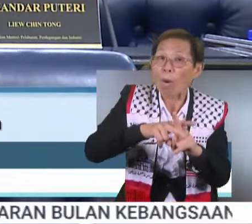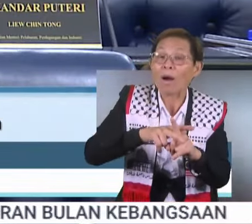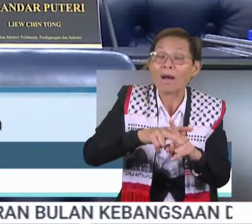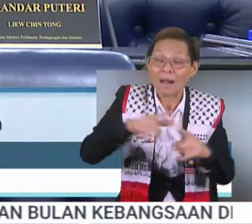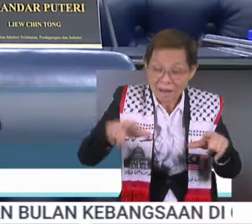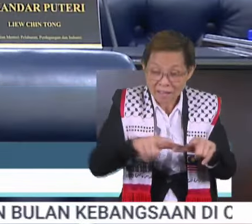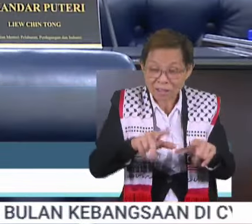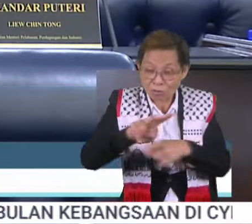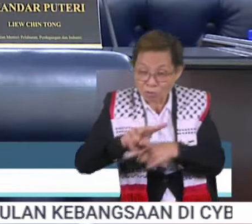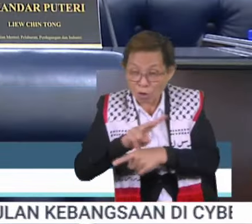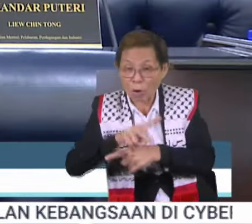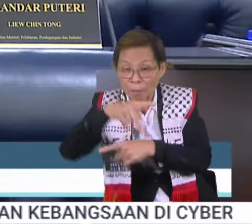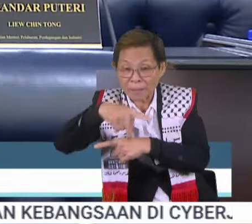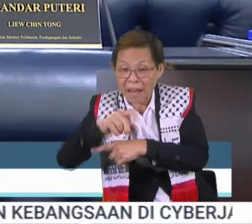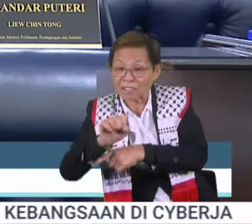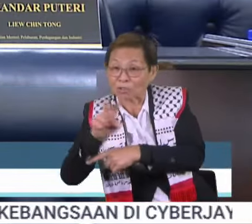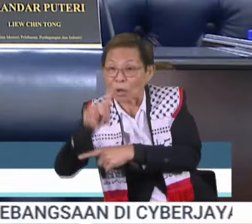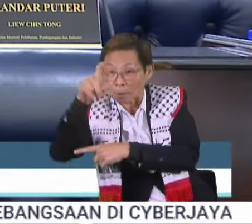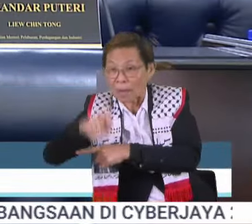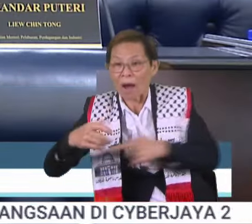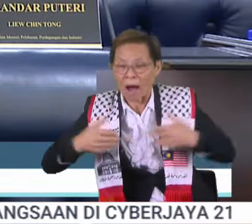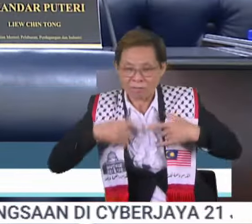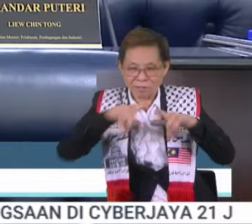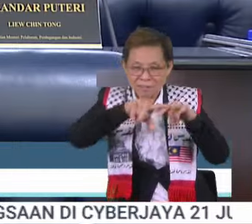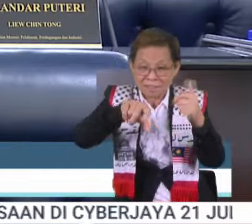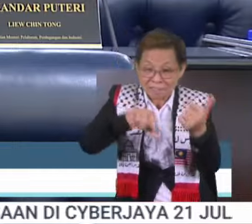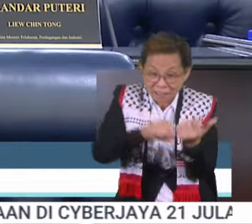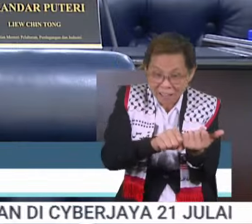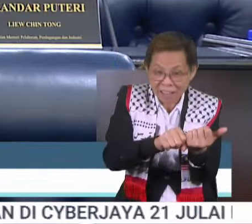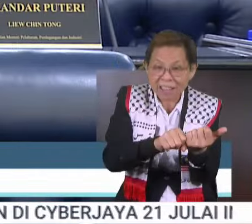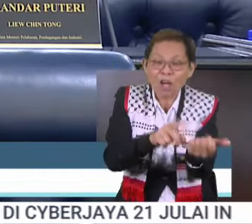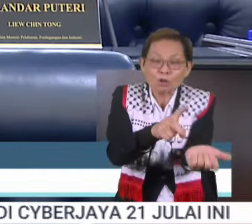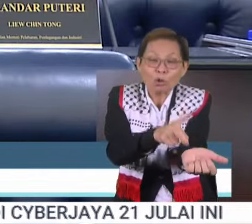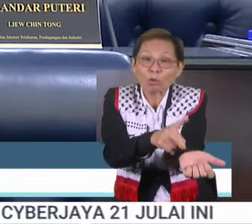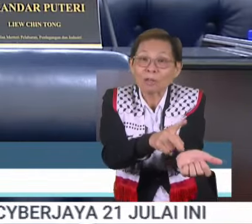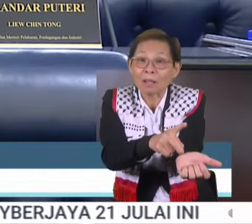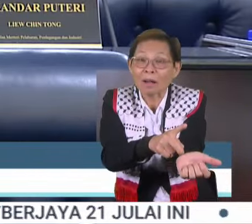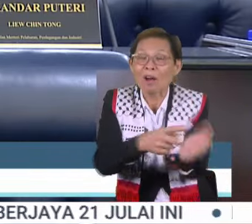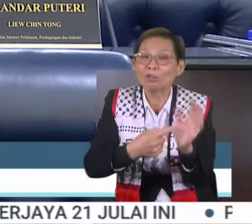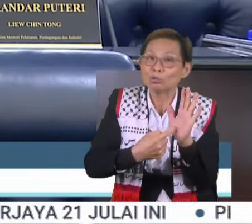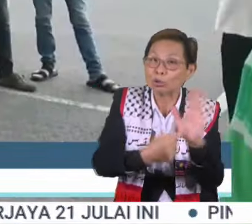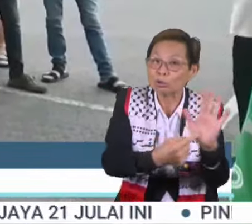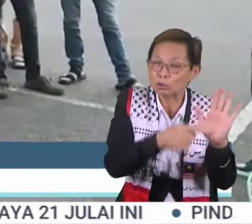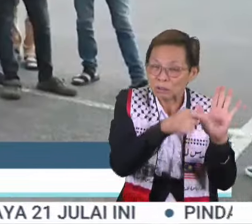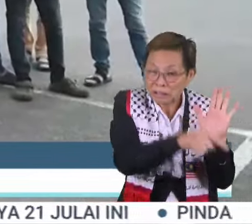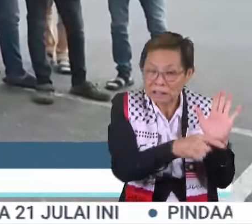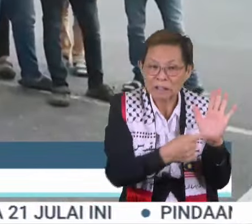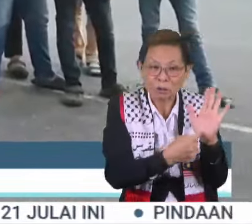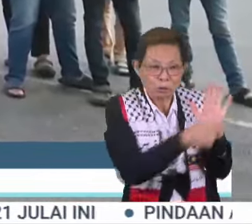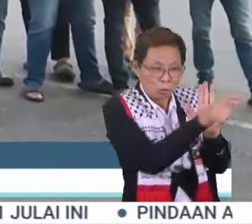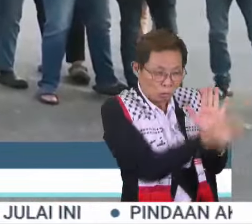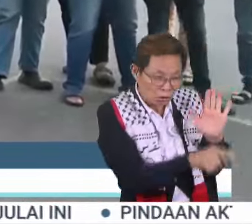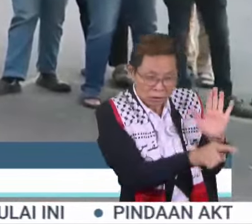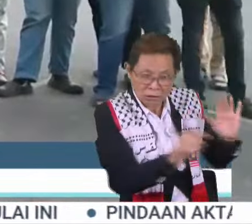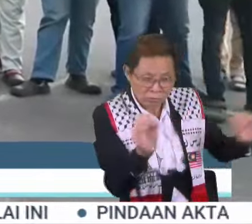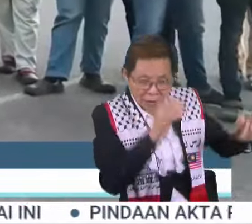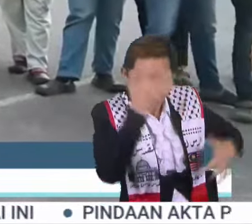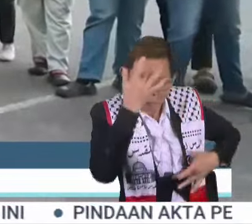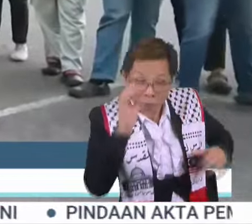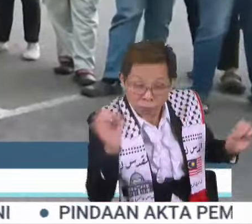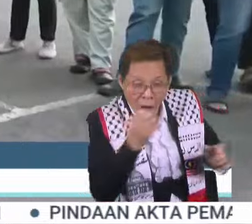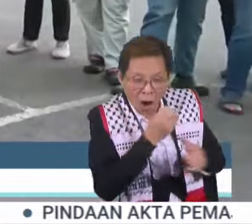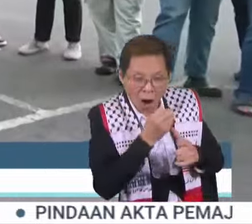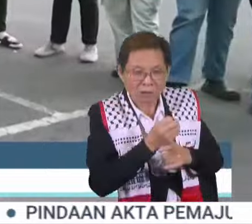vocational perlu memiliki suatu sijil perubatan yang menunjukkan dia tidak mengalami apa-apa